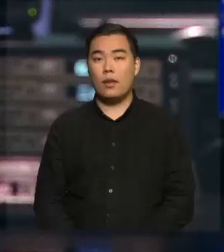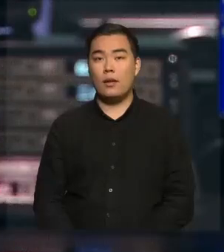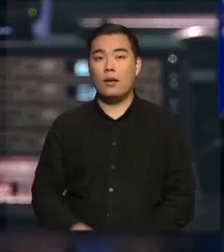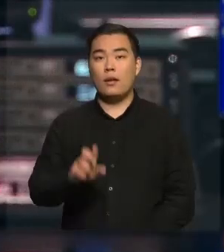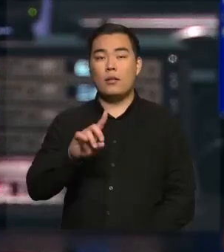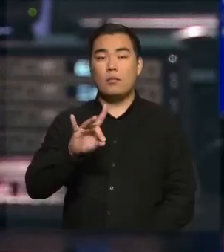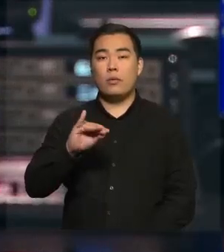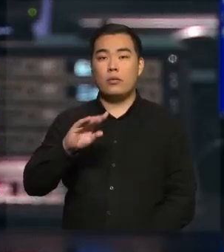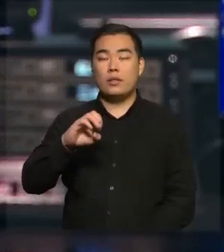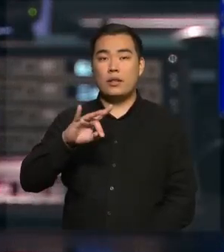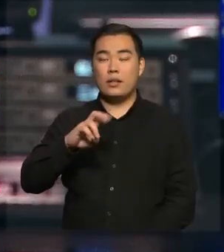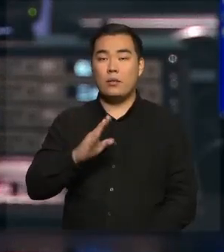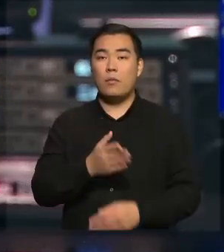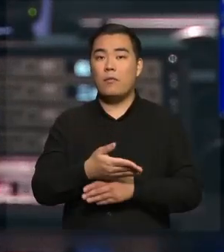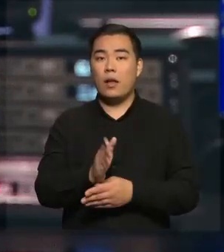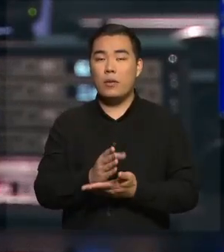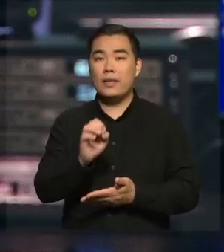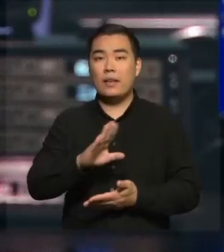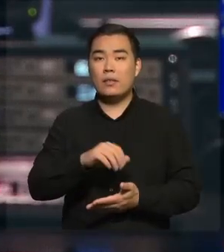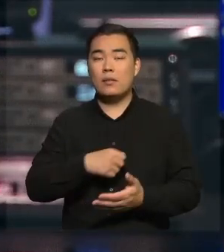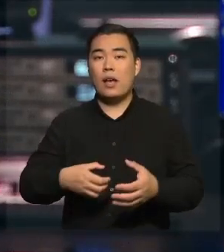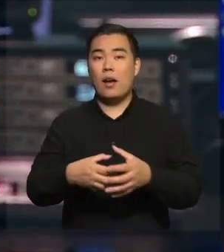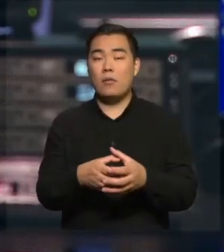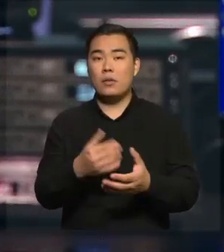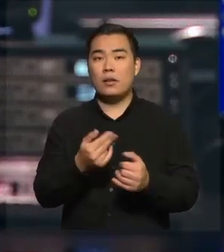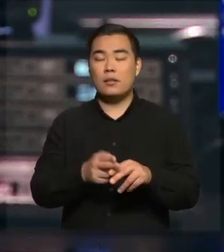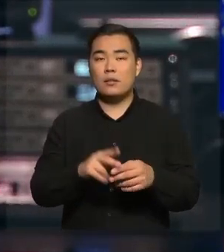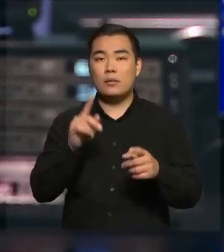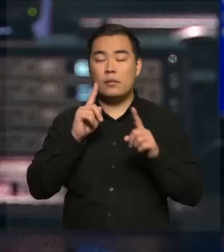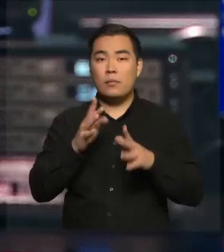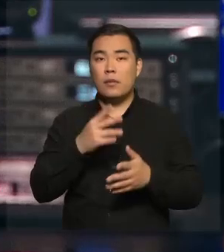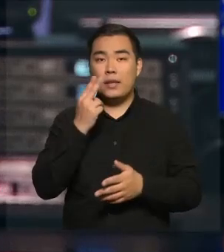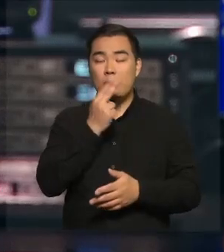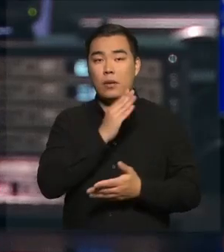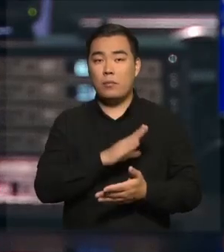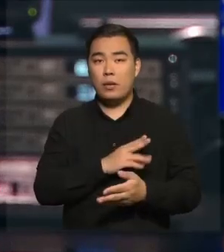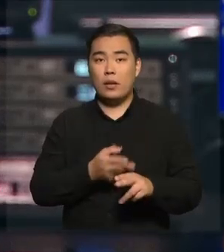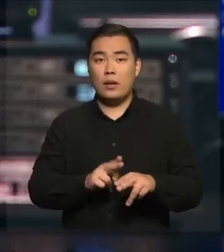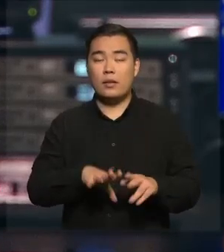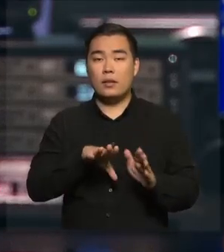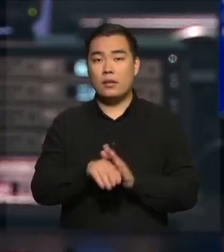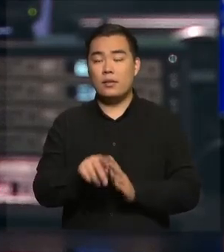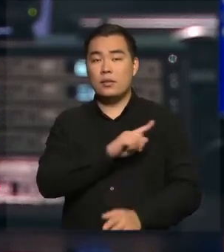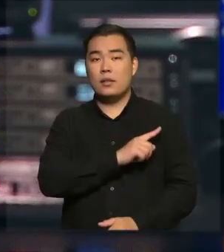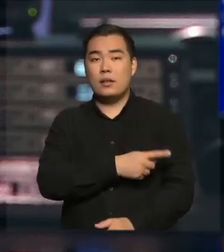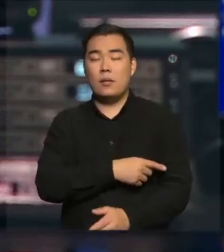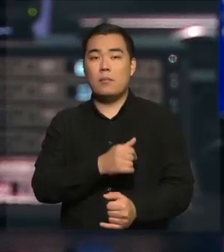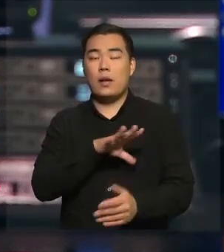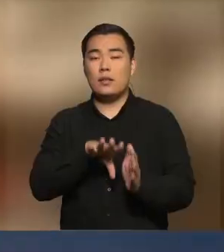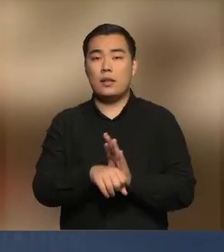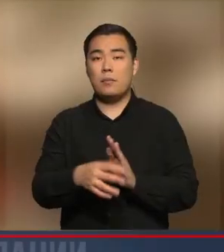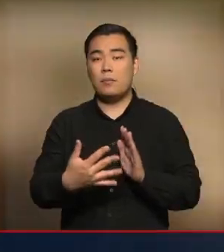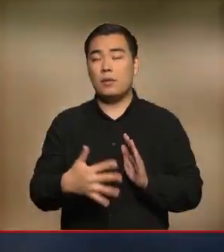в Брюсселе приспустить флаги Евросоюза в связи с трагическими событиями в Испании в результате сильнейших за последние